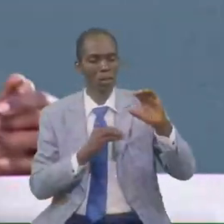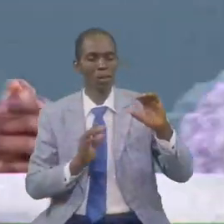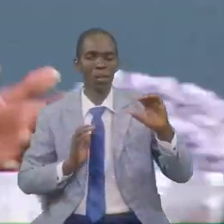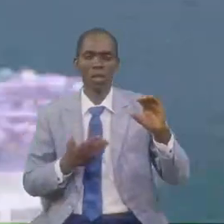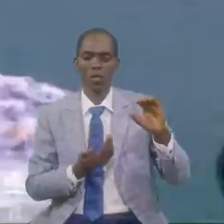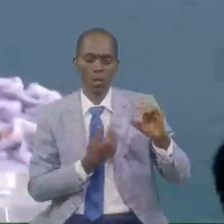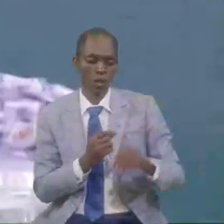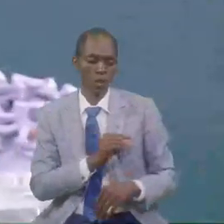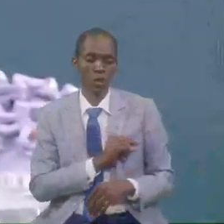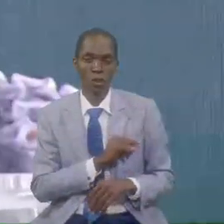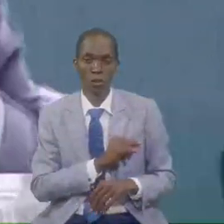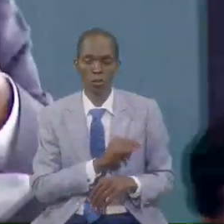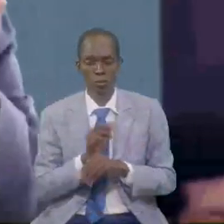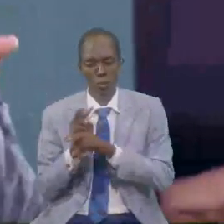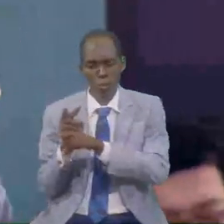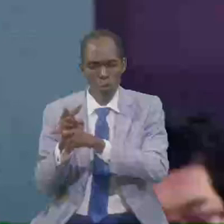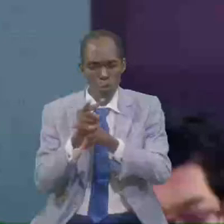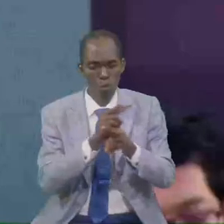conscience.